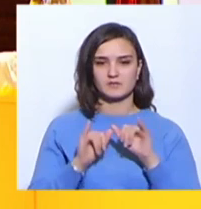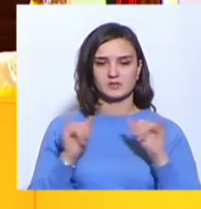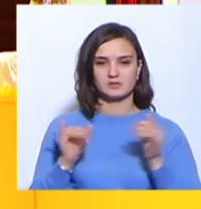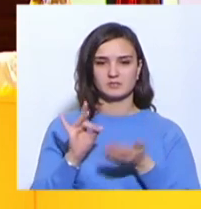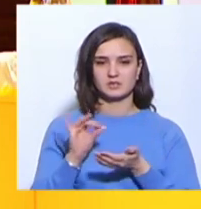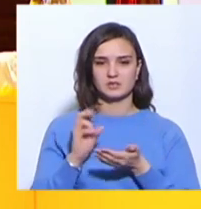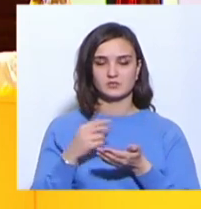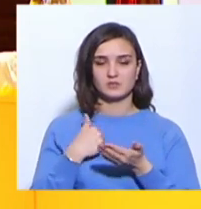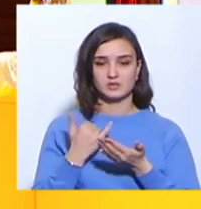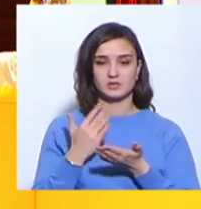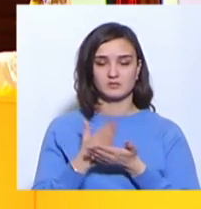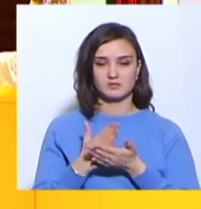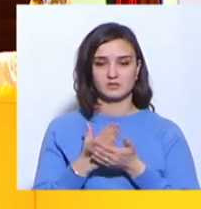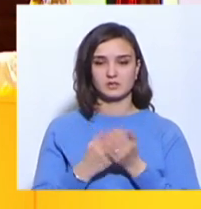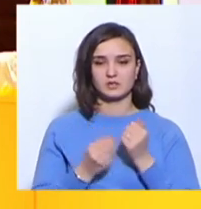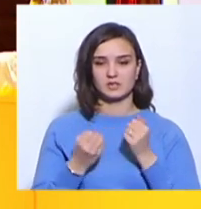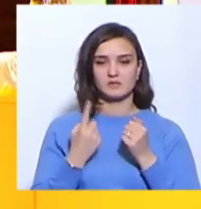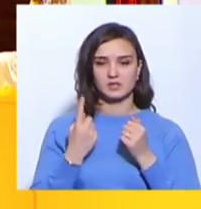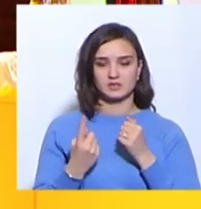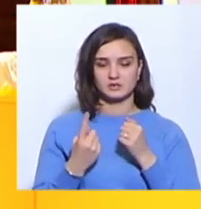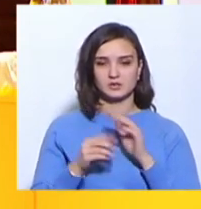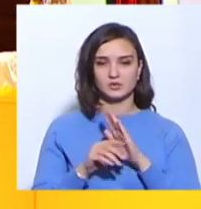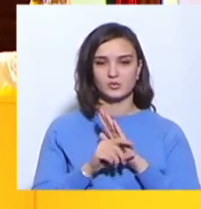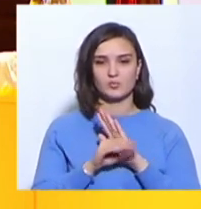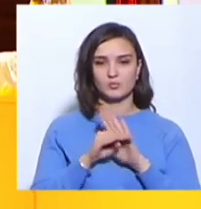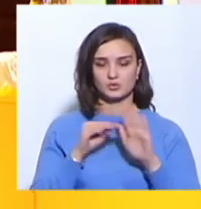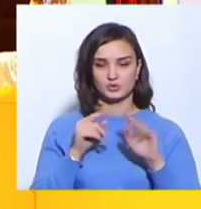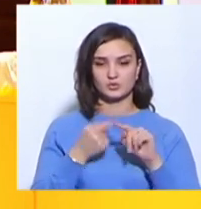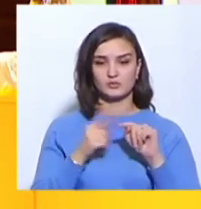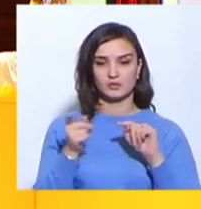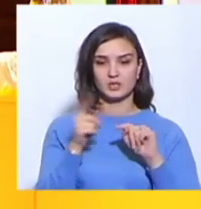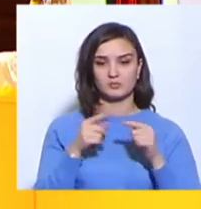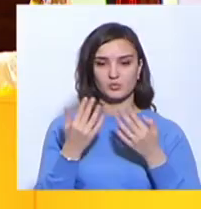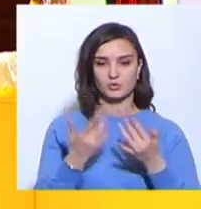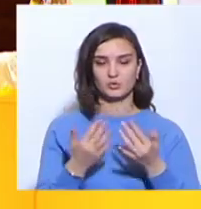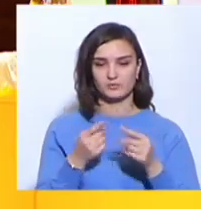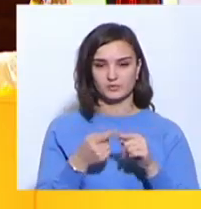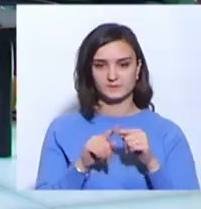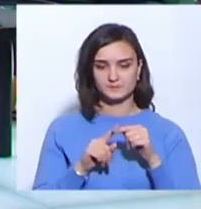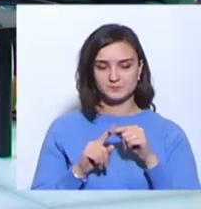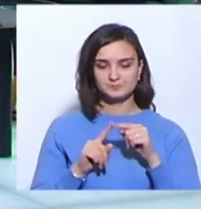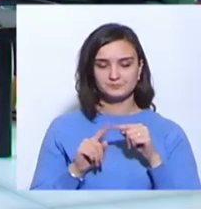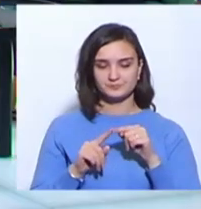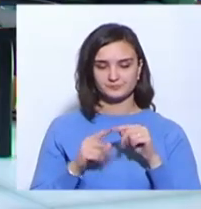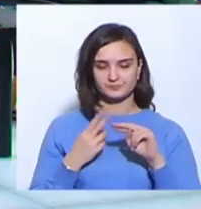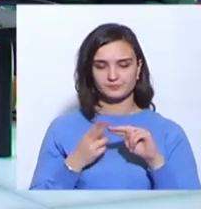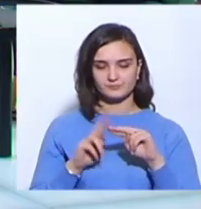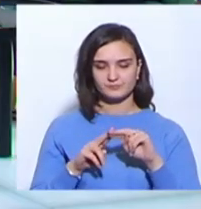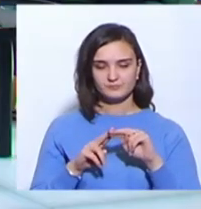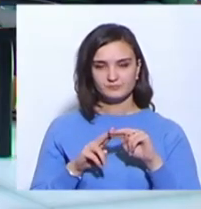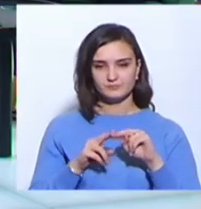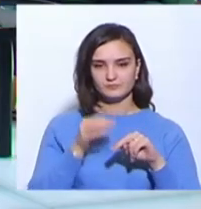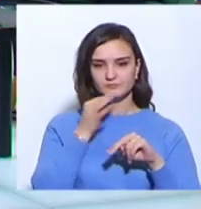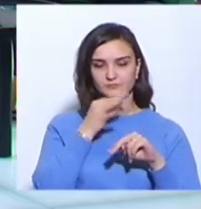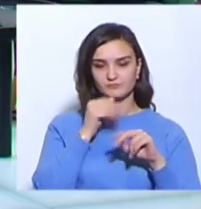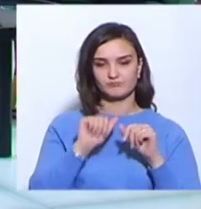რისკი. ჩვენ ახლა გვაქვს კიდევ ერთი კომპონენტი, რომელიც თქვენგან მოითხოვს მერე შევსებას და ამიტომ ჯერ